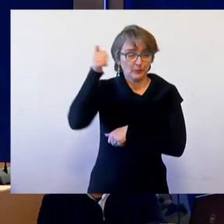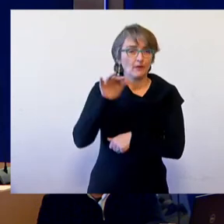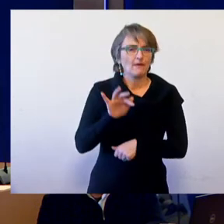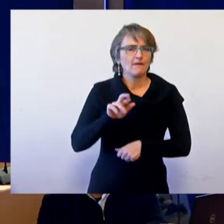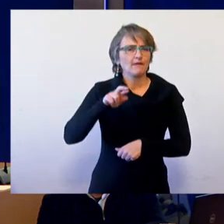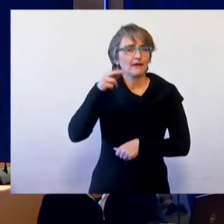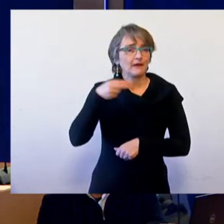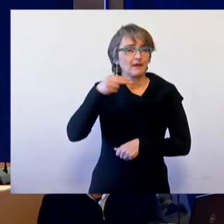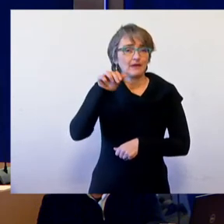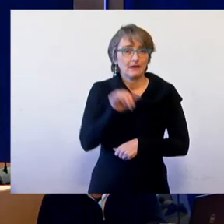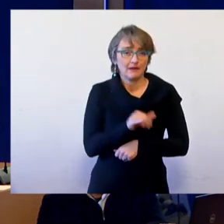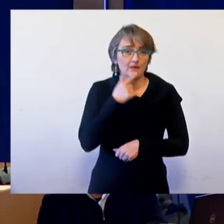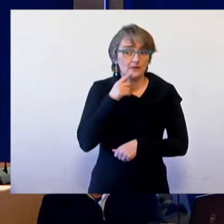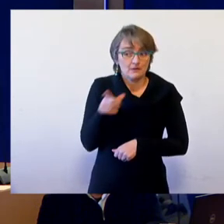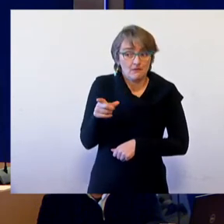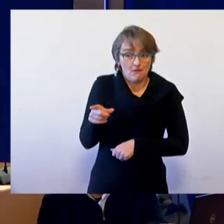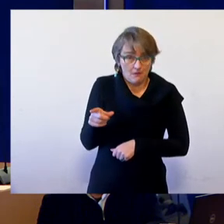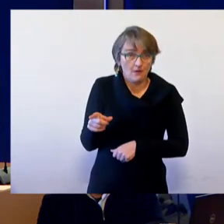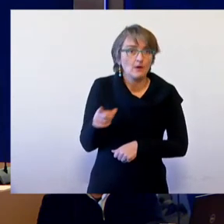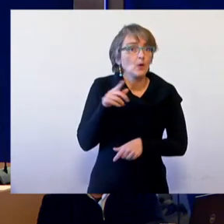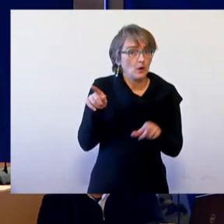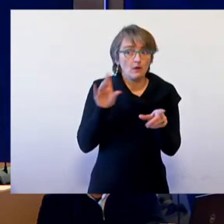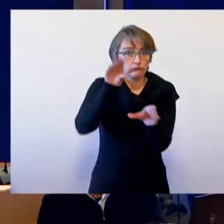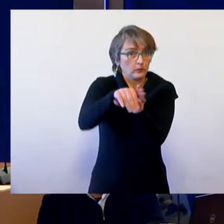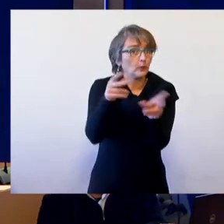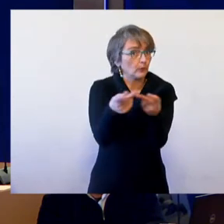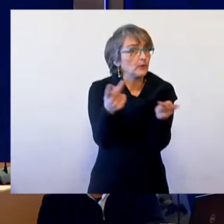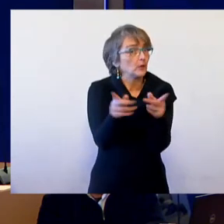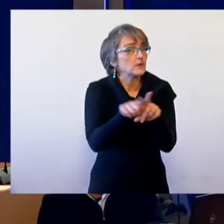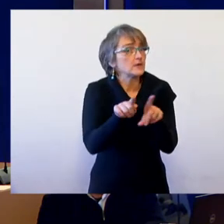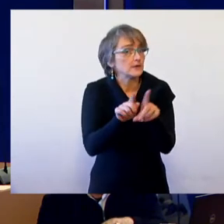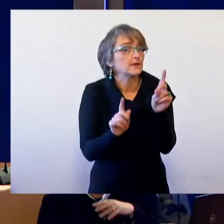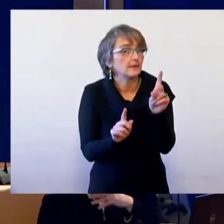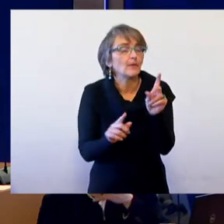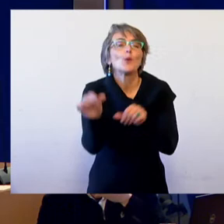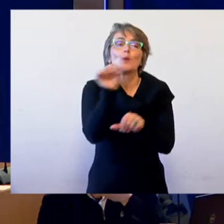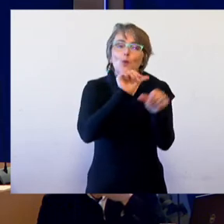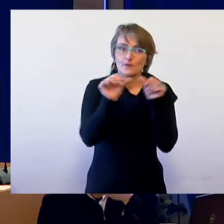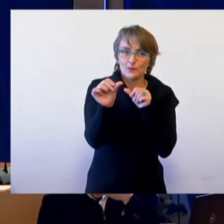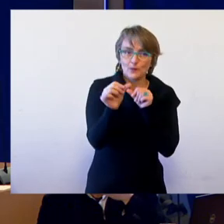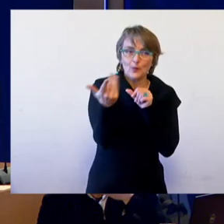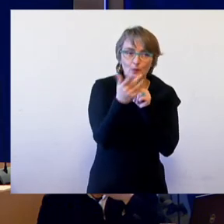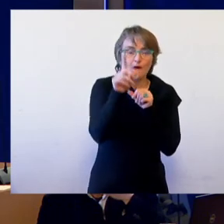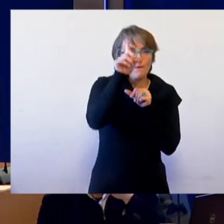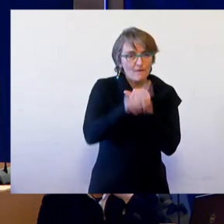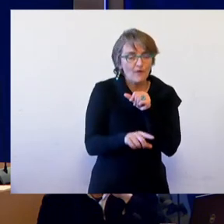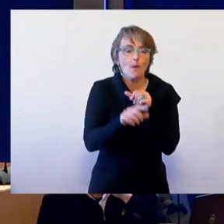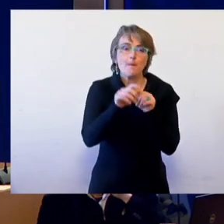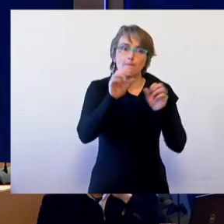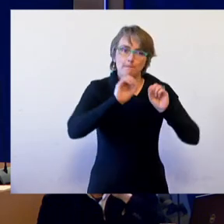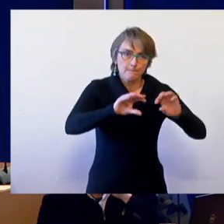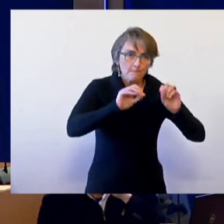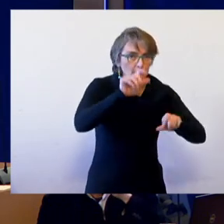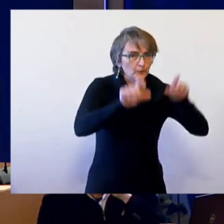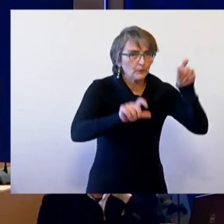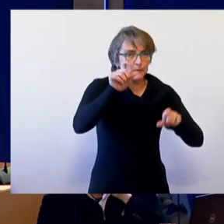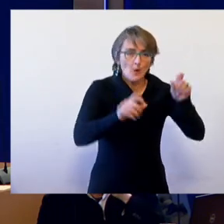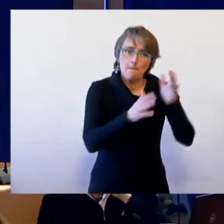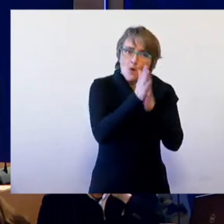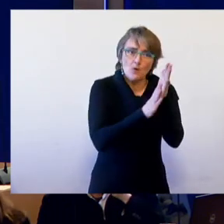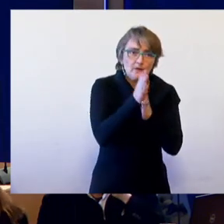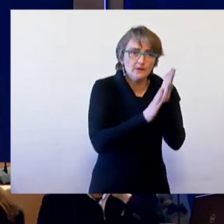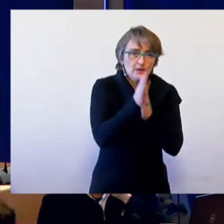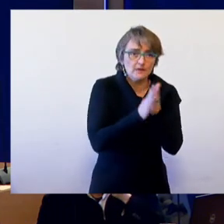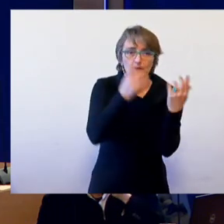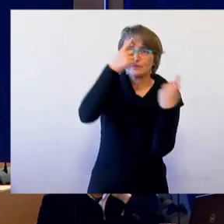Freinet, concernent également d'ailleurs des établissements publics, à condition qu'il y ait une communauté motivée qui dise au rectorat « on veut une école avec